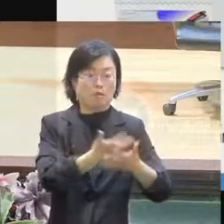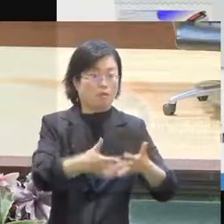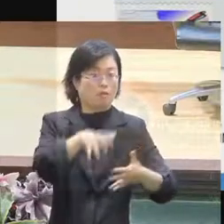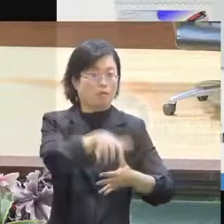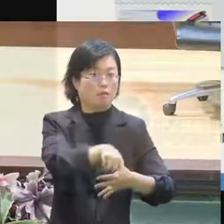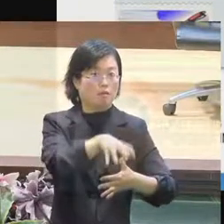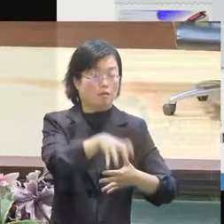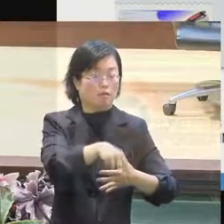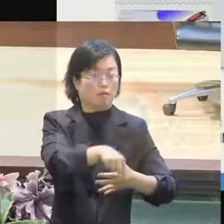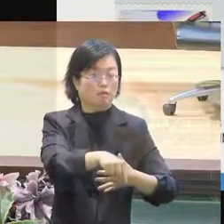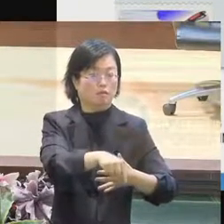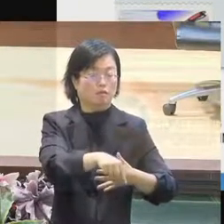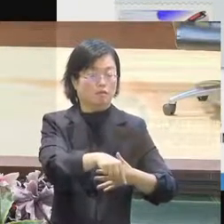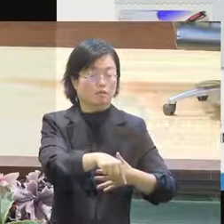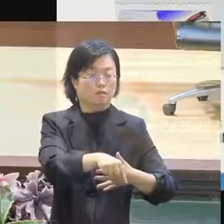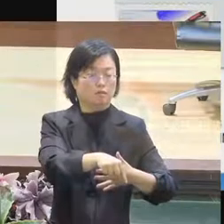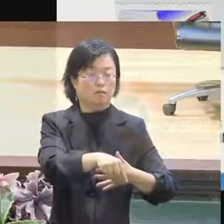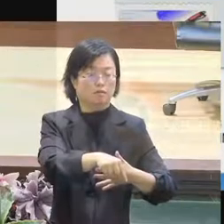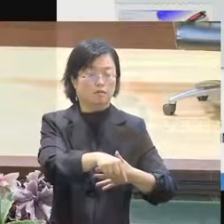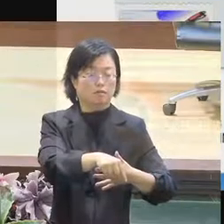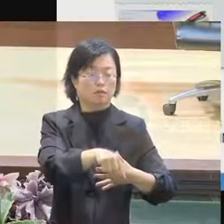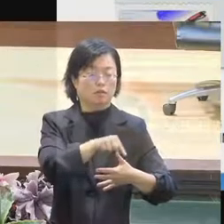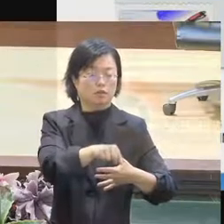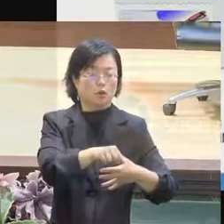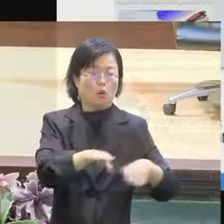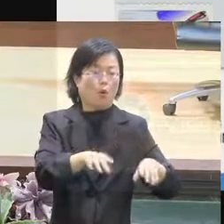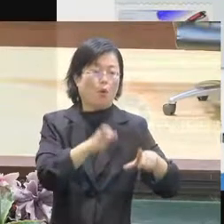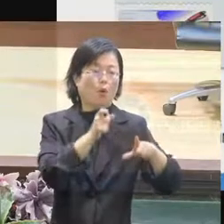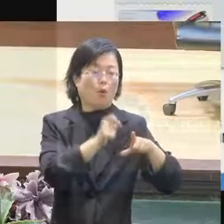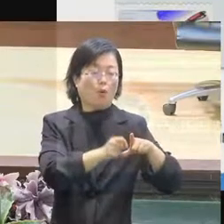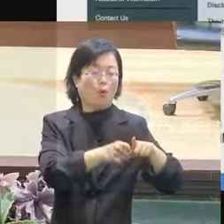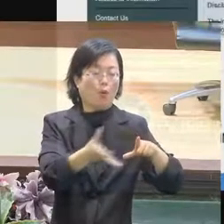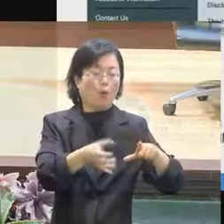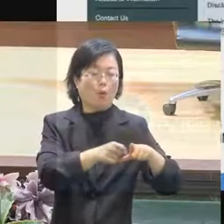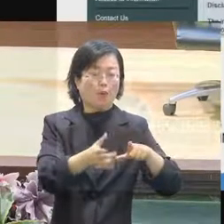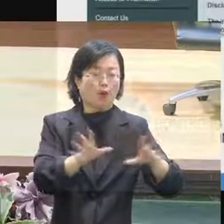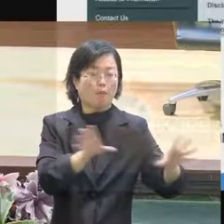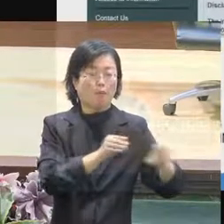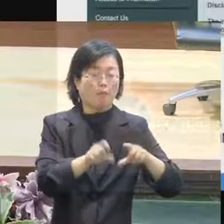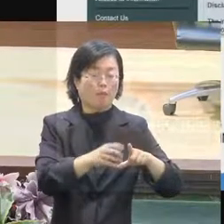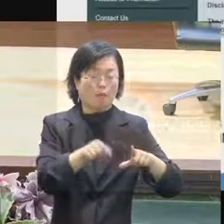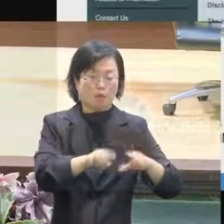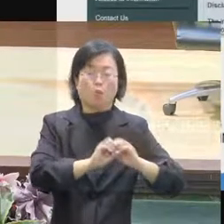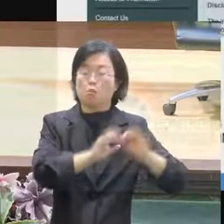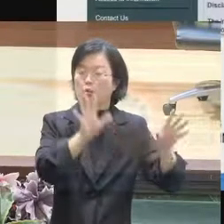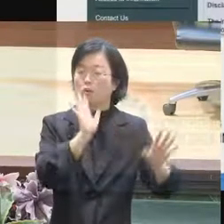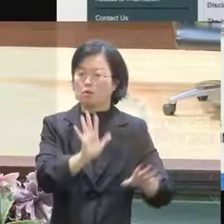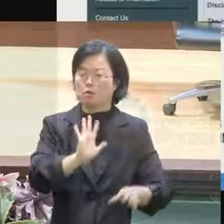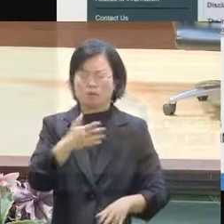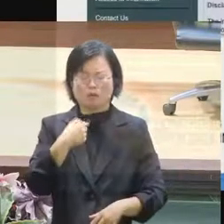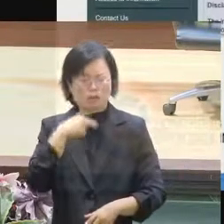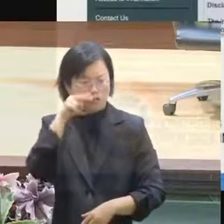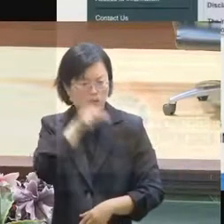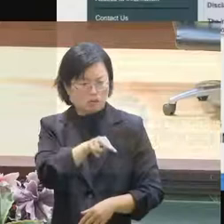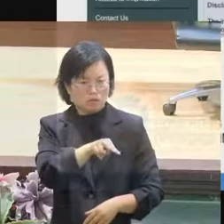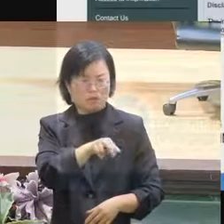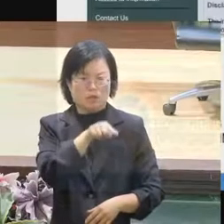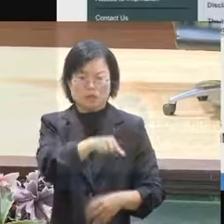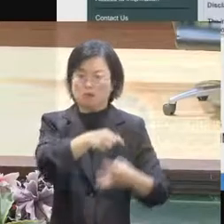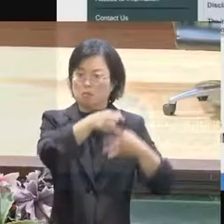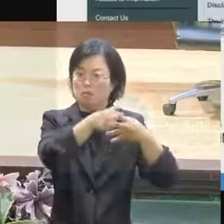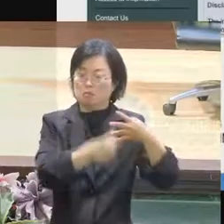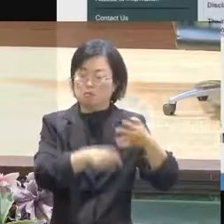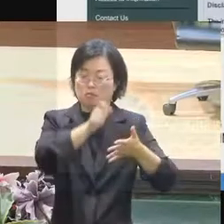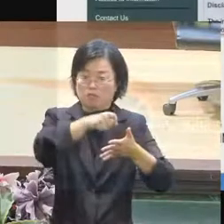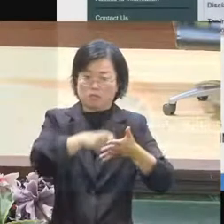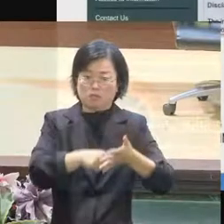的开放Open Data 的平台上面 也都有发布。那我们看到在网站上面它写的条款是